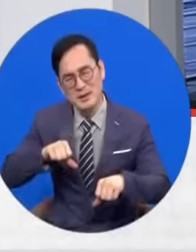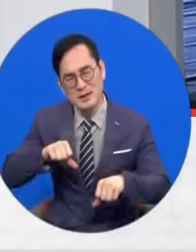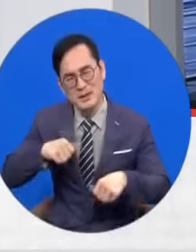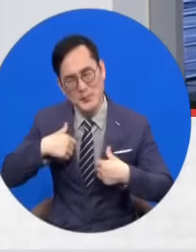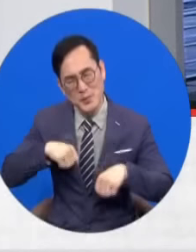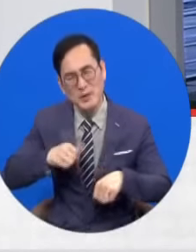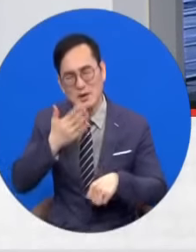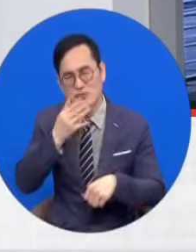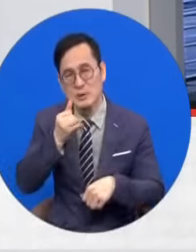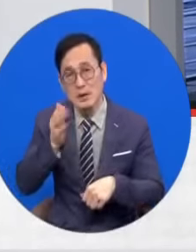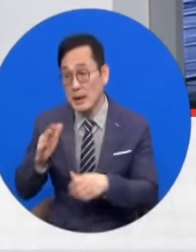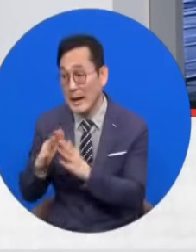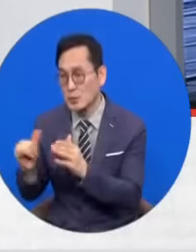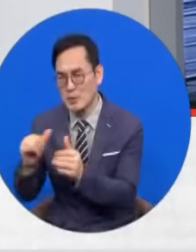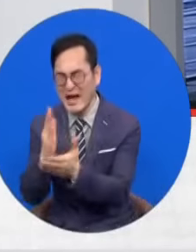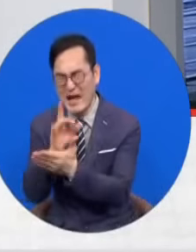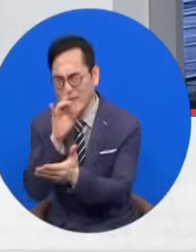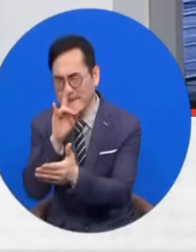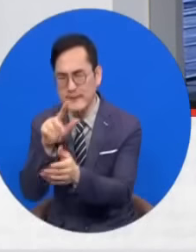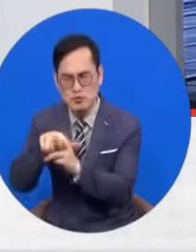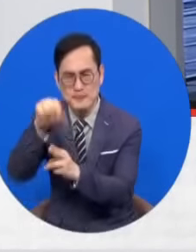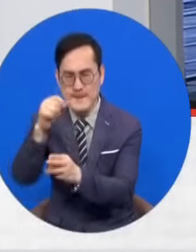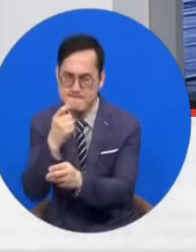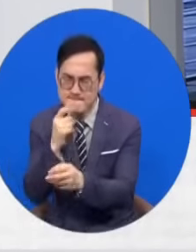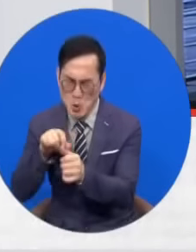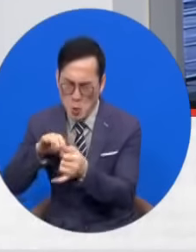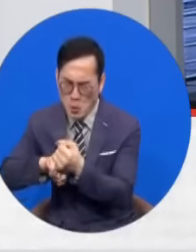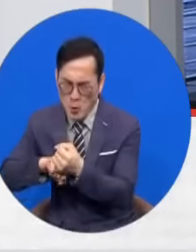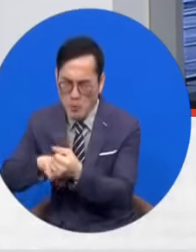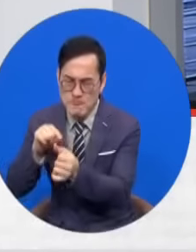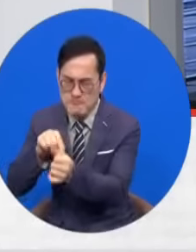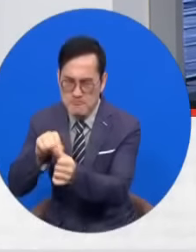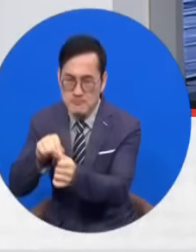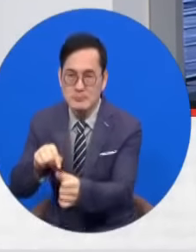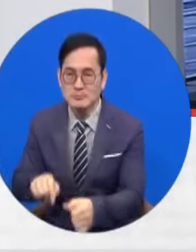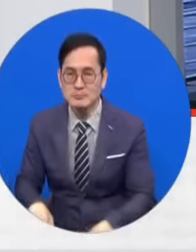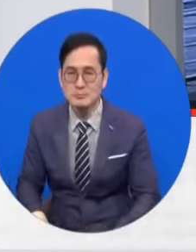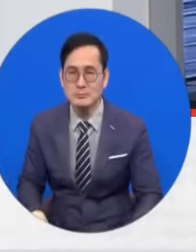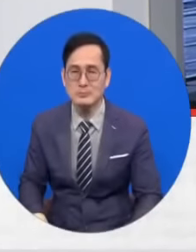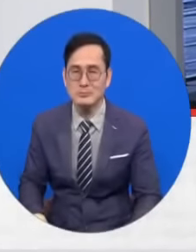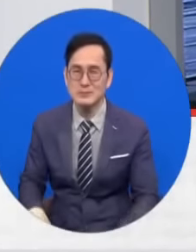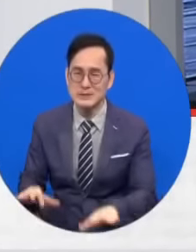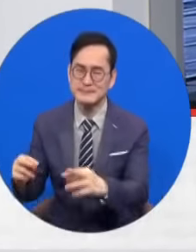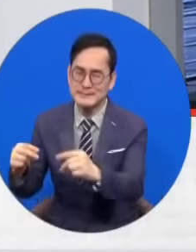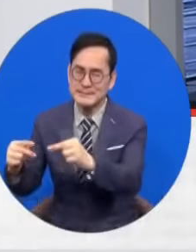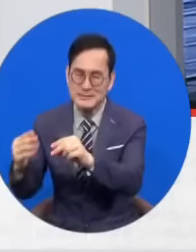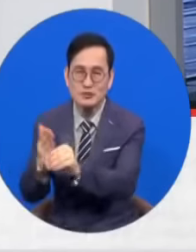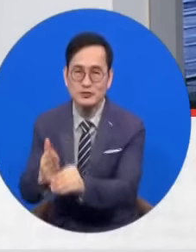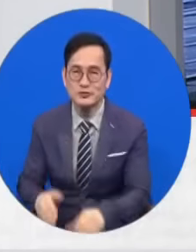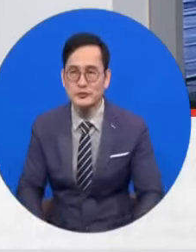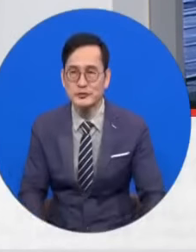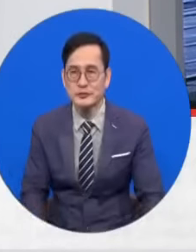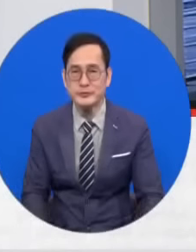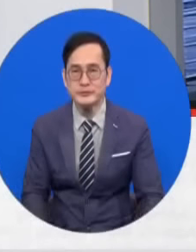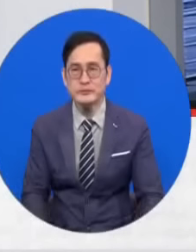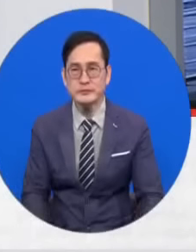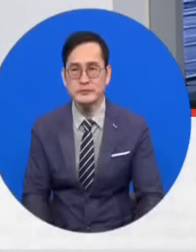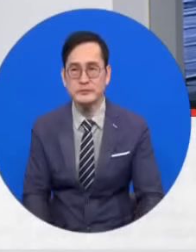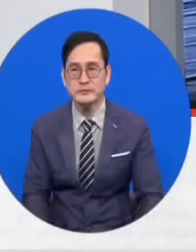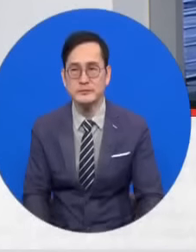이야기까지 보도가 나오고 있어 이런 보도가 나오고 있다는 거 자체가 굉장히 지금 진정이 되고 있다는 겁니다 언론에 그 정도면은 그 이상으로 진정이 되고 있다는